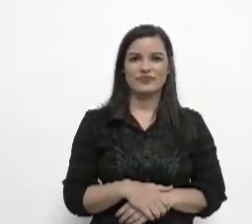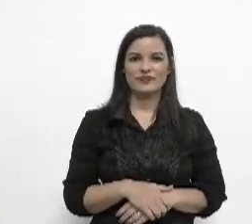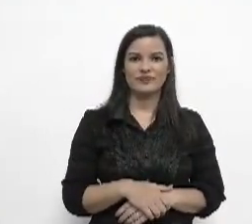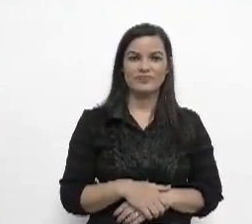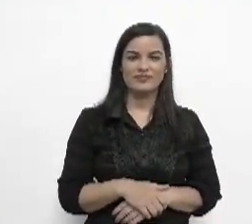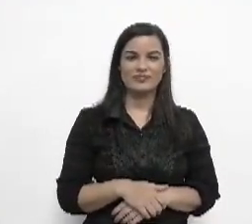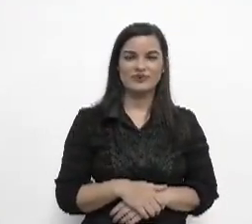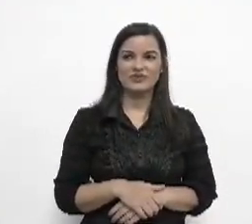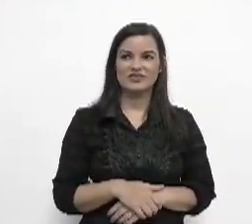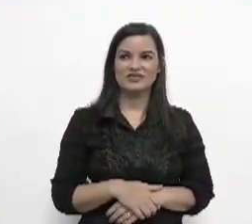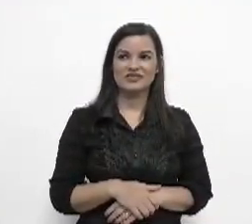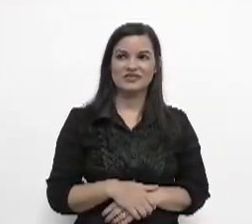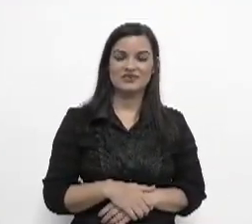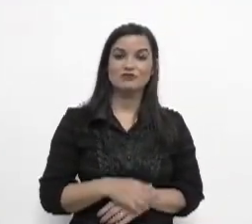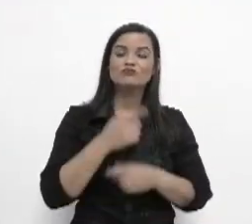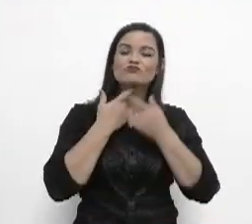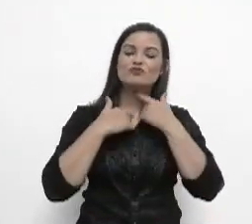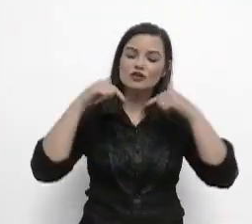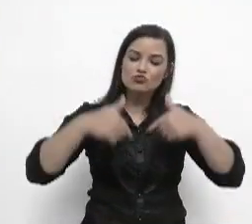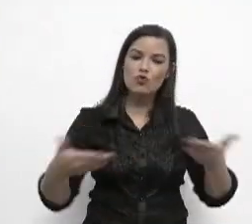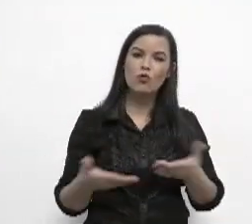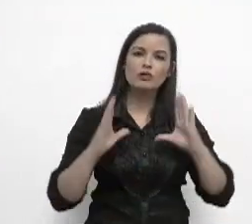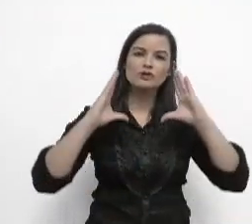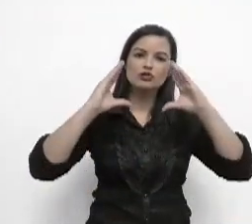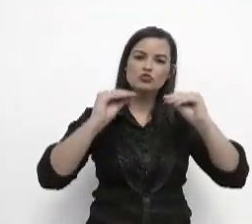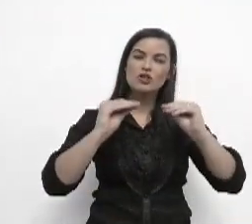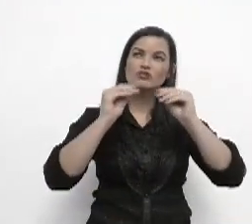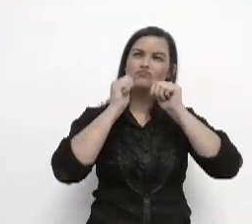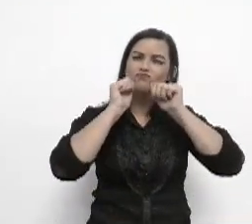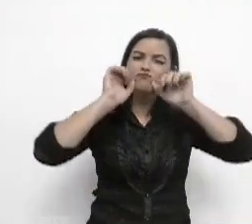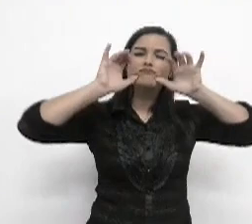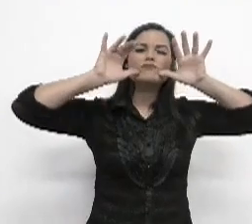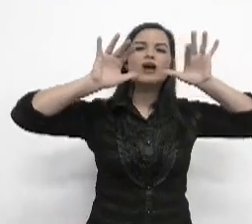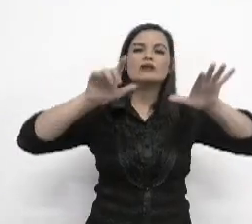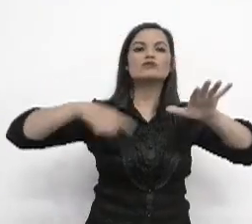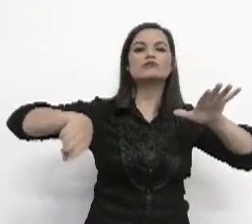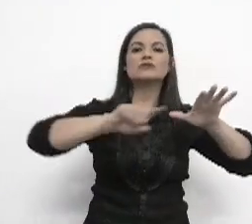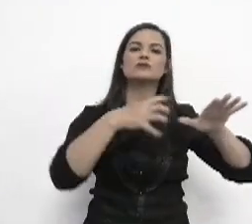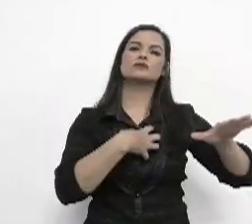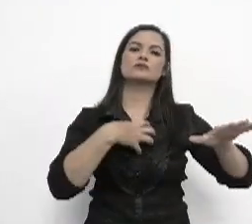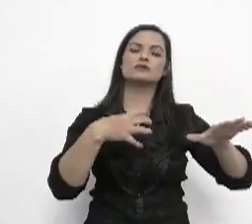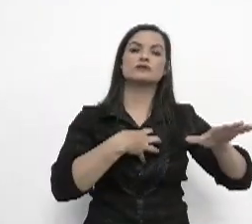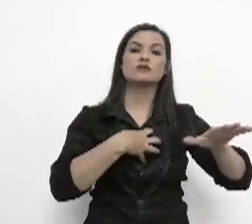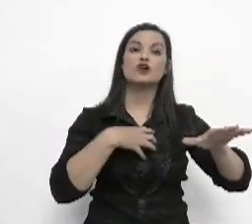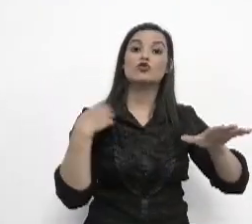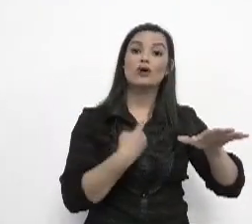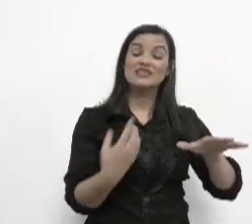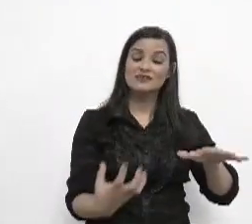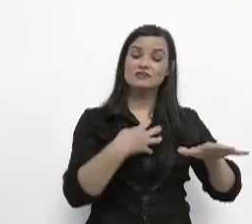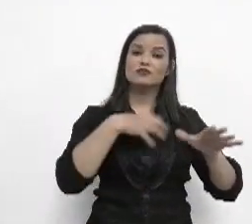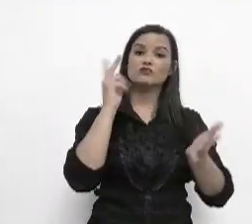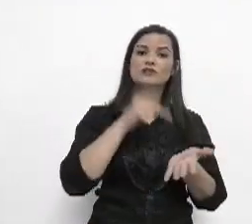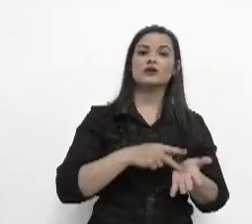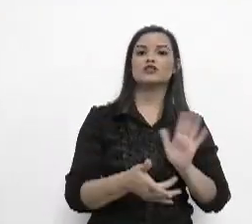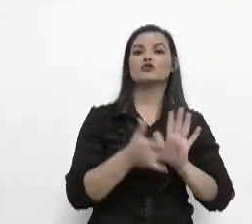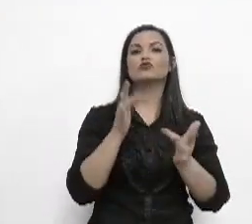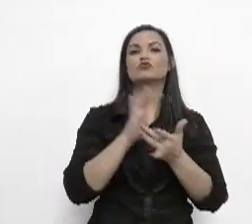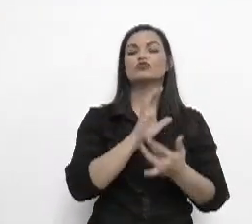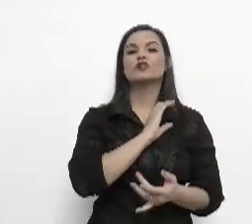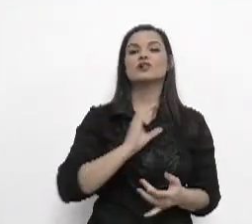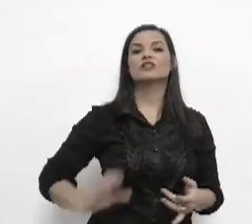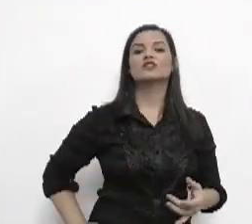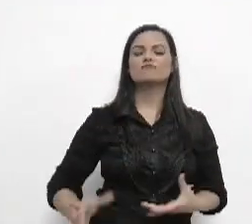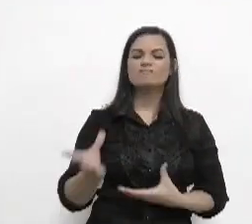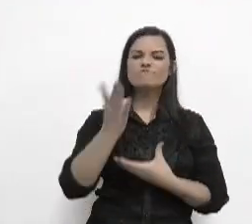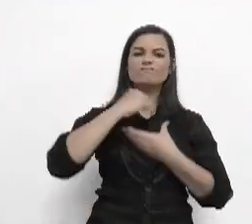되기를 Que 축복합니다. essa noite seja uma noite abençoada, noite para que nós possamos sentir esse Cristo em nossas vidas. 저희